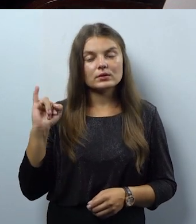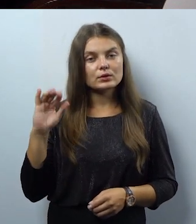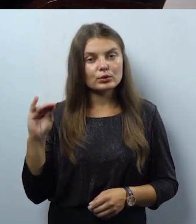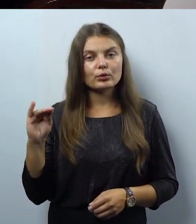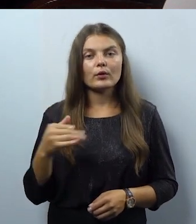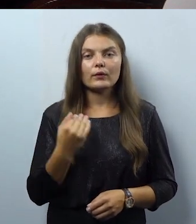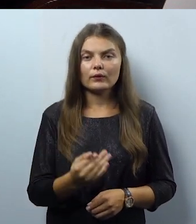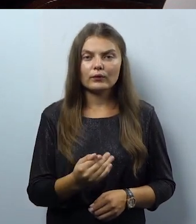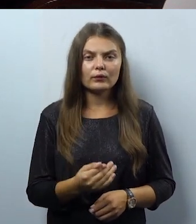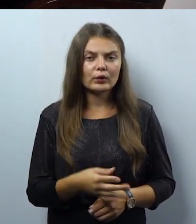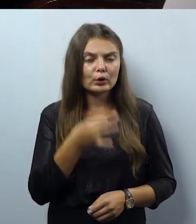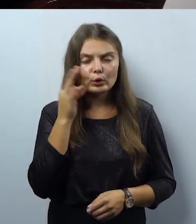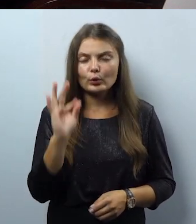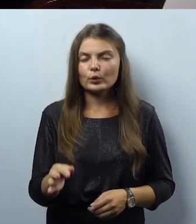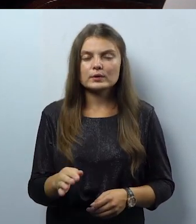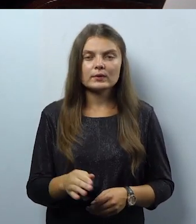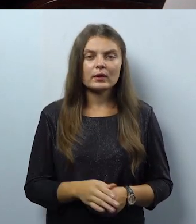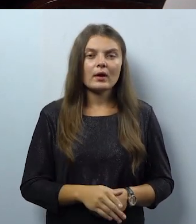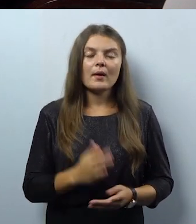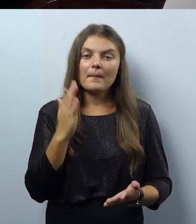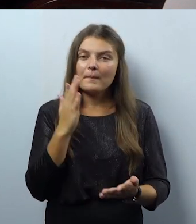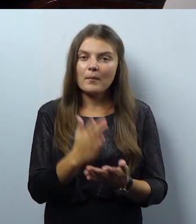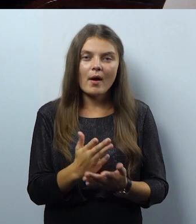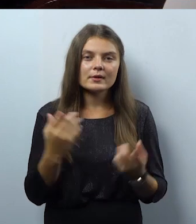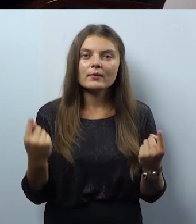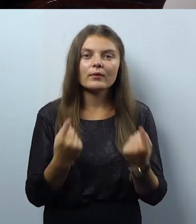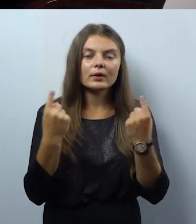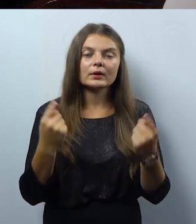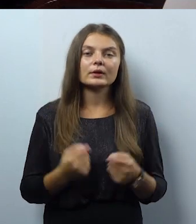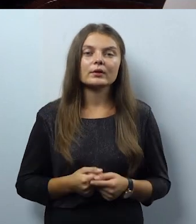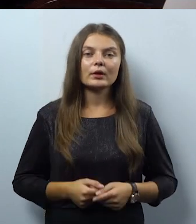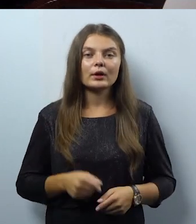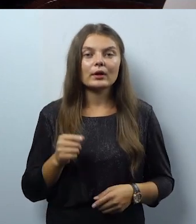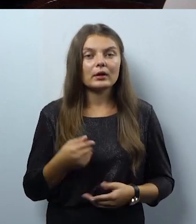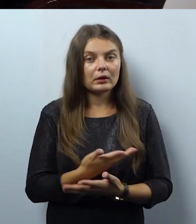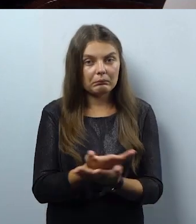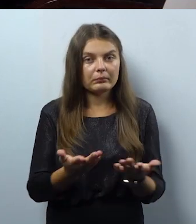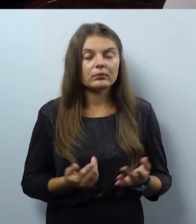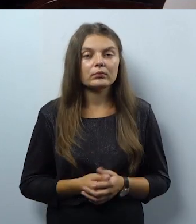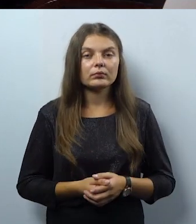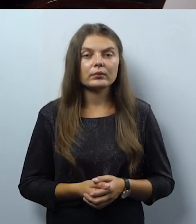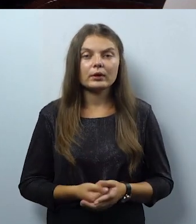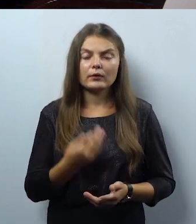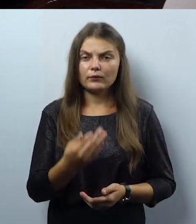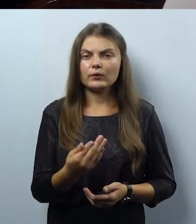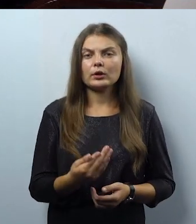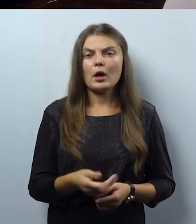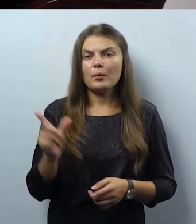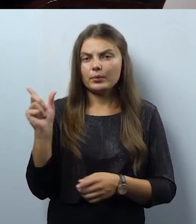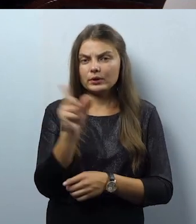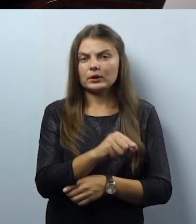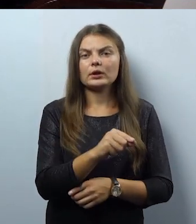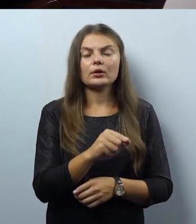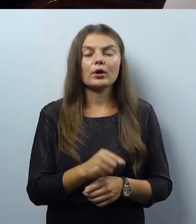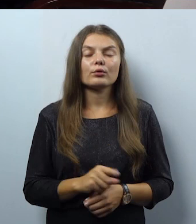він професор, який має шалений досвід, який робив декілька таких речей. І ми через то особисто він приїхав, щоб запропонувати